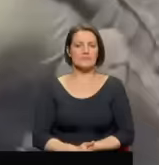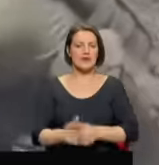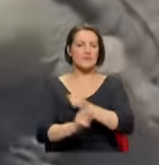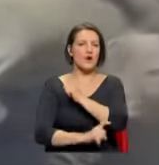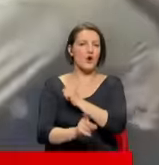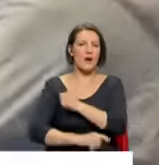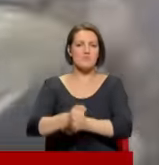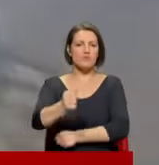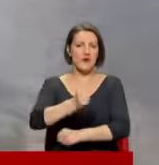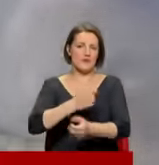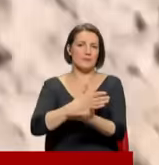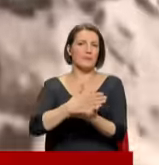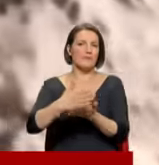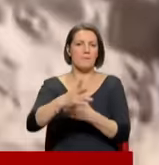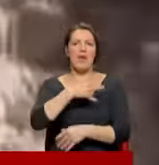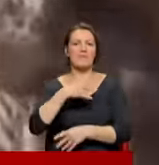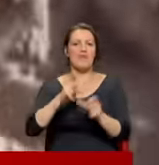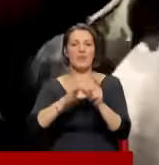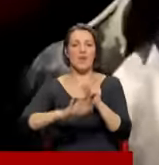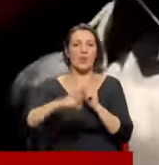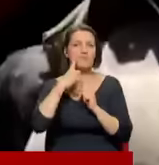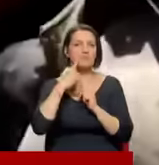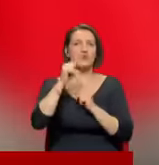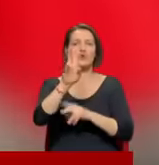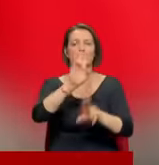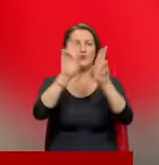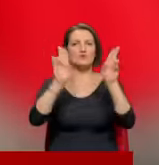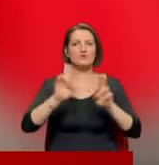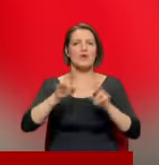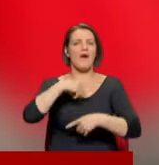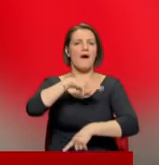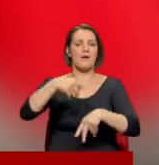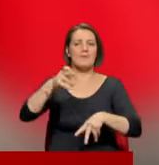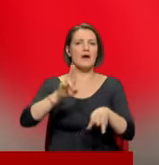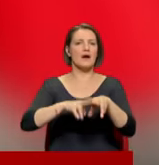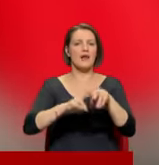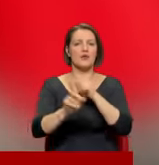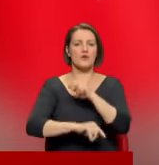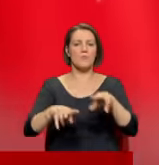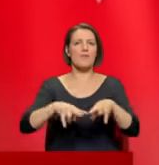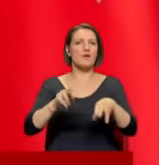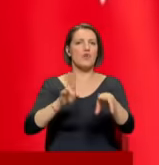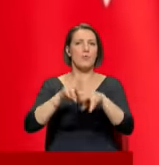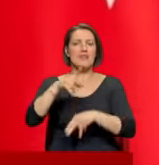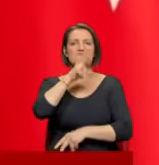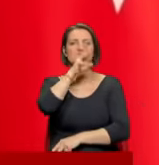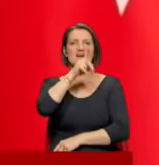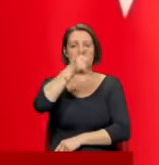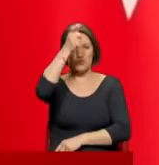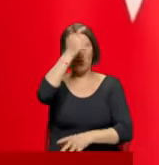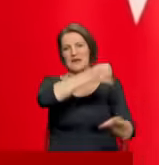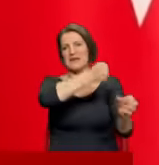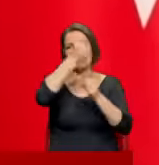Terörle mücadele ise sürüyor. Emniyet Genel Müdürlüğü, ulusal düzeyde aranan PKK'lı terörist Mehmet Kopal'ın Fransa'dan